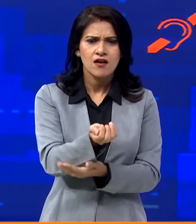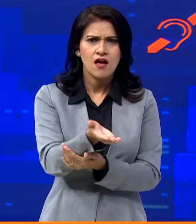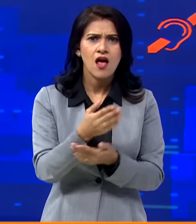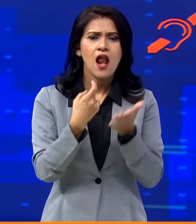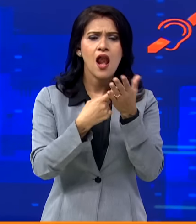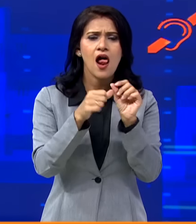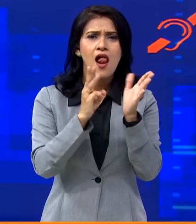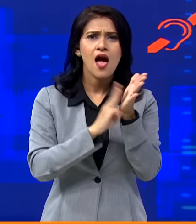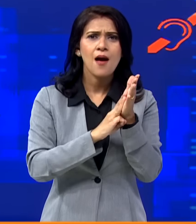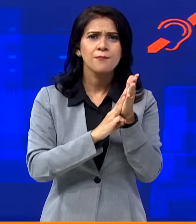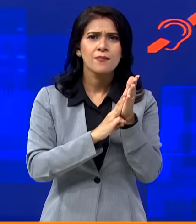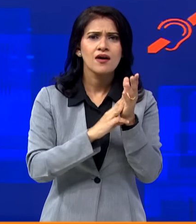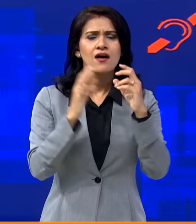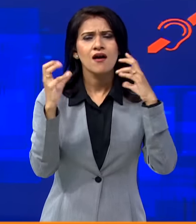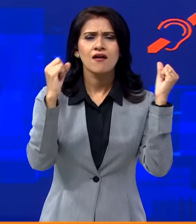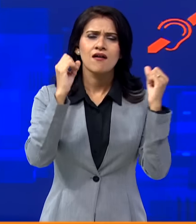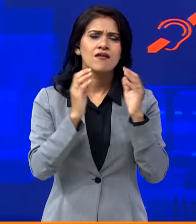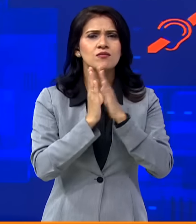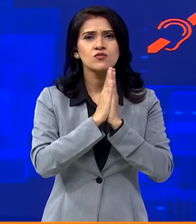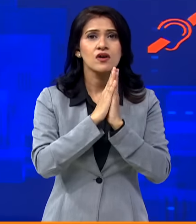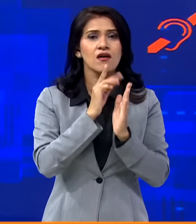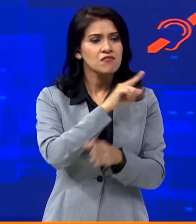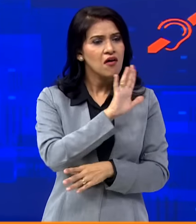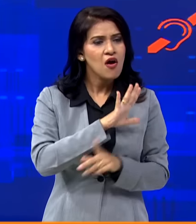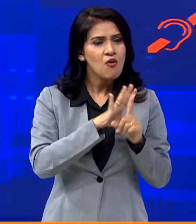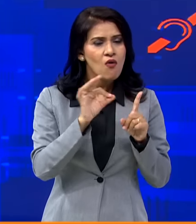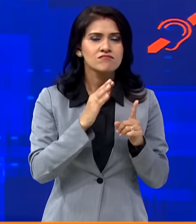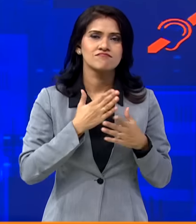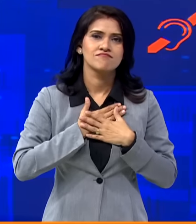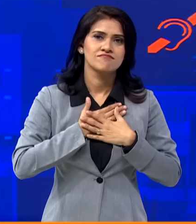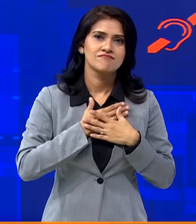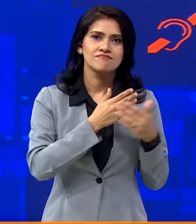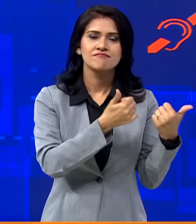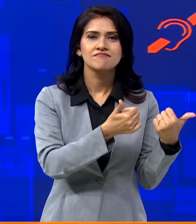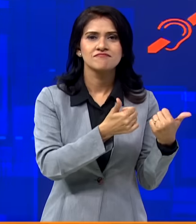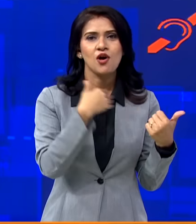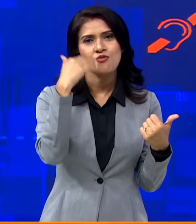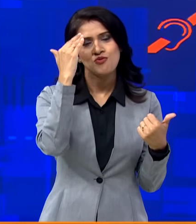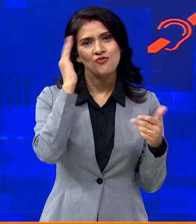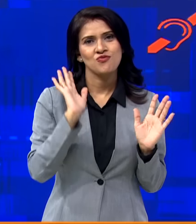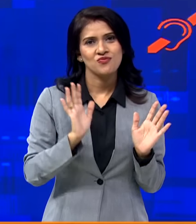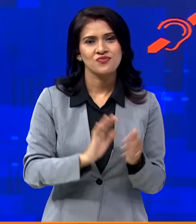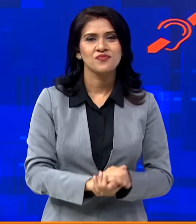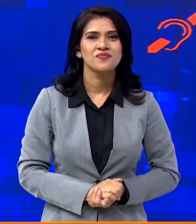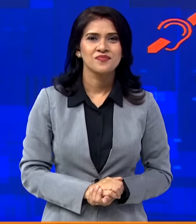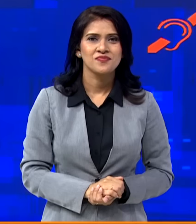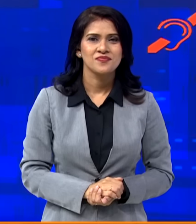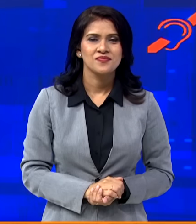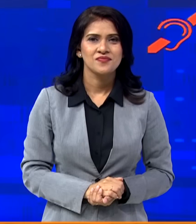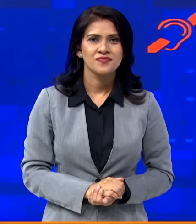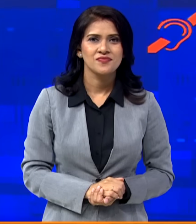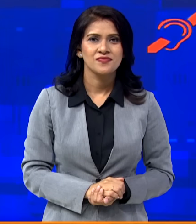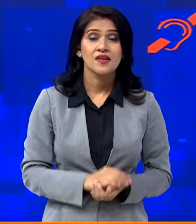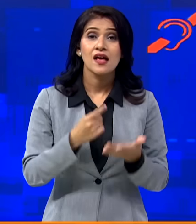भजन गाते हैं मैं उस फारूक अब्दुल्ला को जानता हूं सबसे ज्यादा कंट्रोवर्सी तो हाली में हुई जब आपने